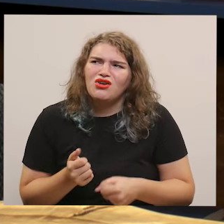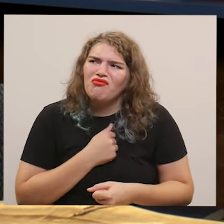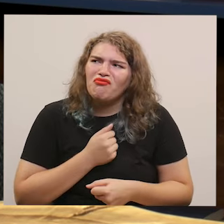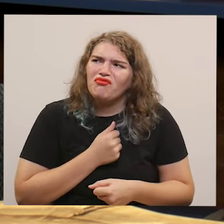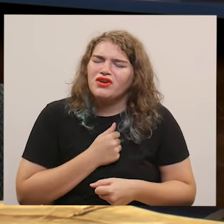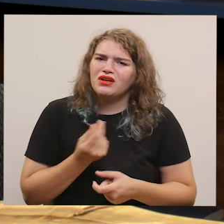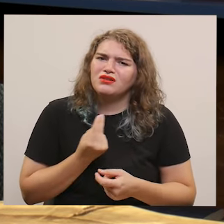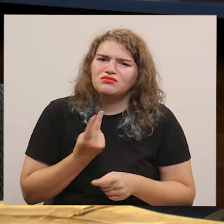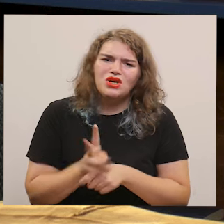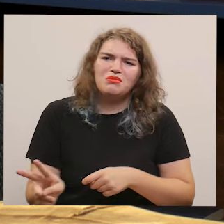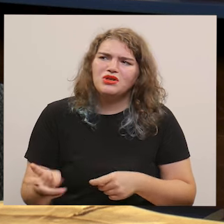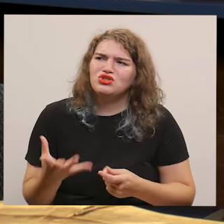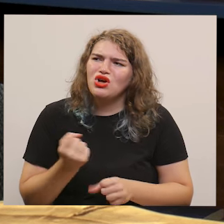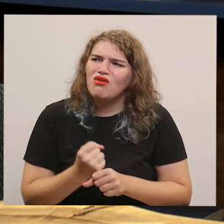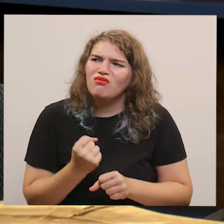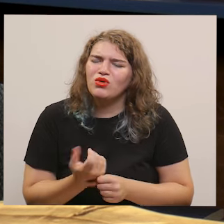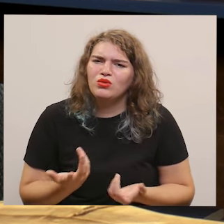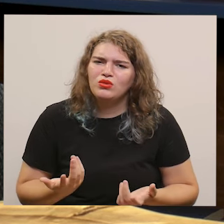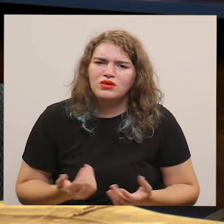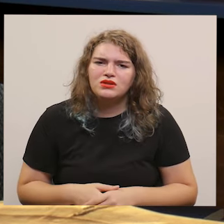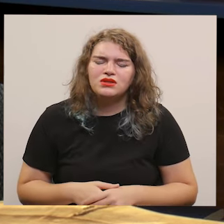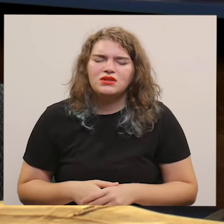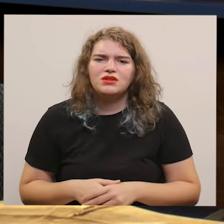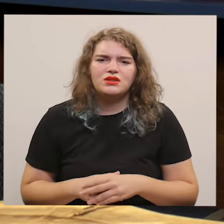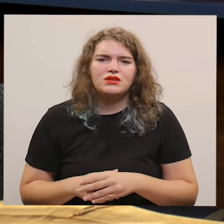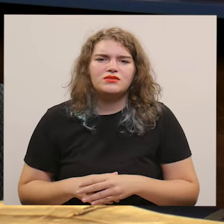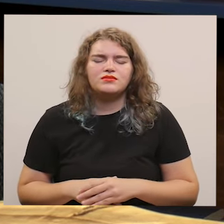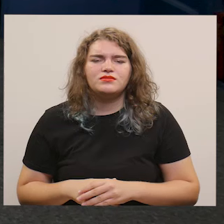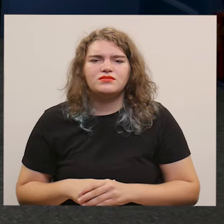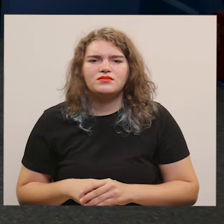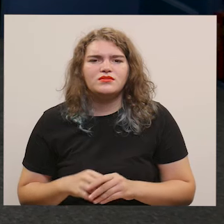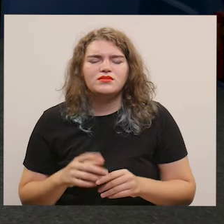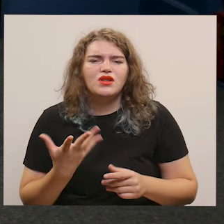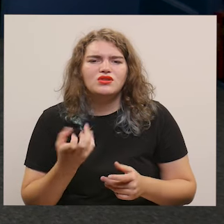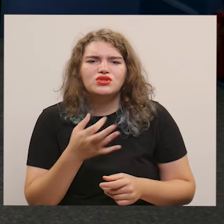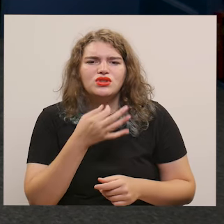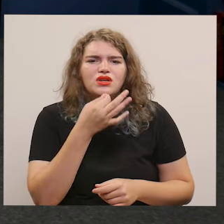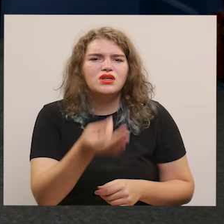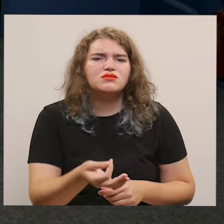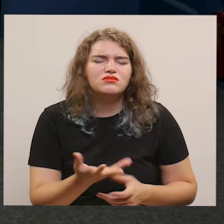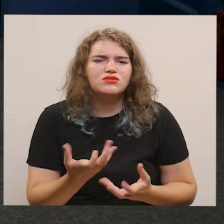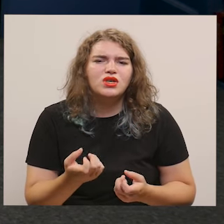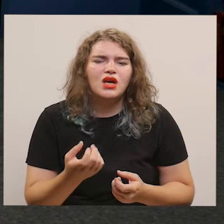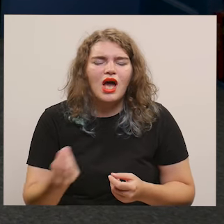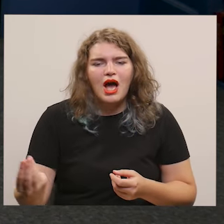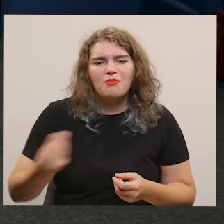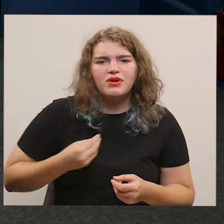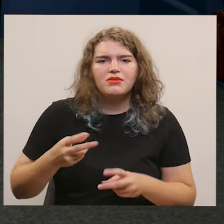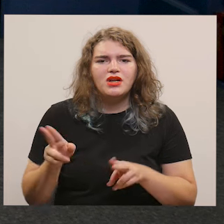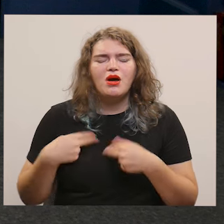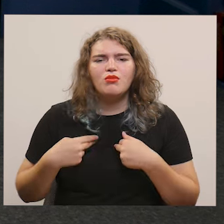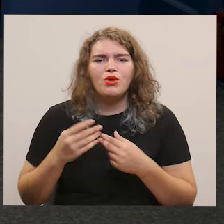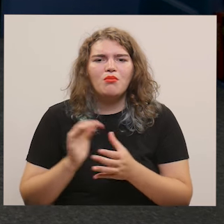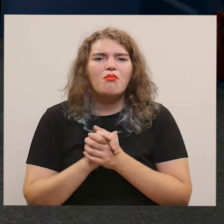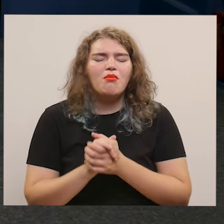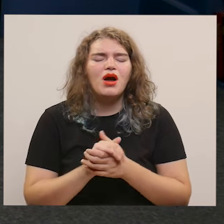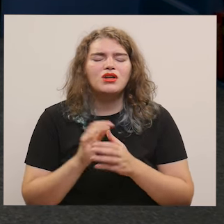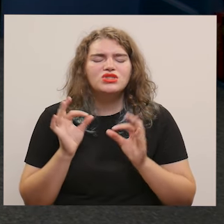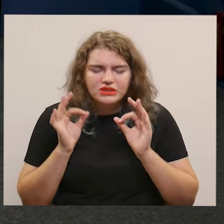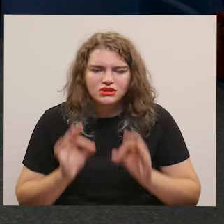dar cu ce am greșit? Ce am făcut? Ce? Și? Revenise pacea. Revenise pacea și certitudinea faptului